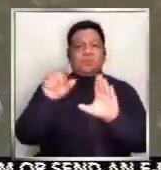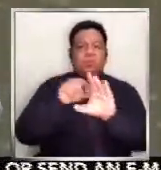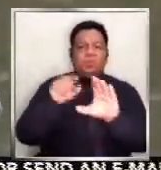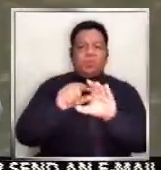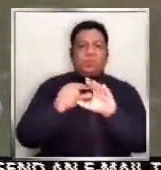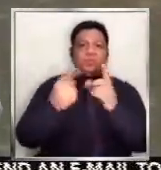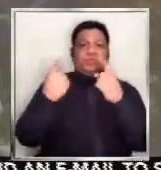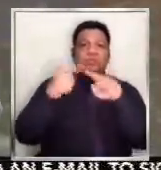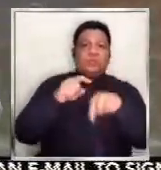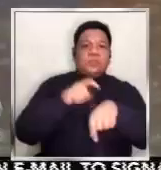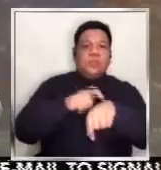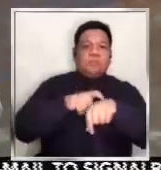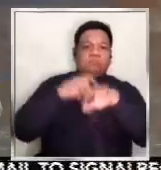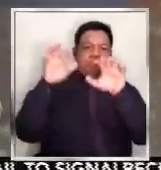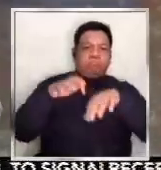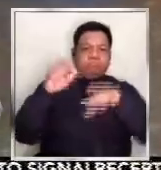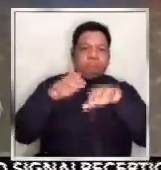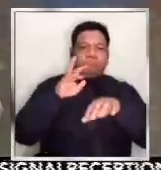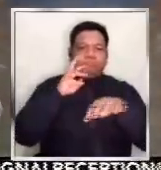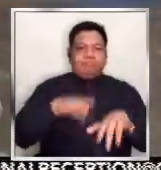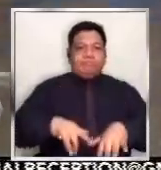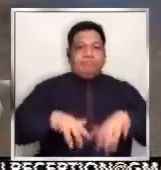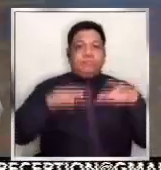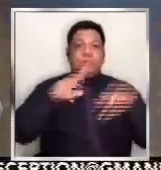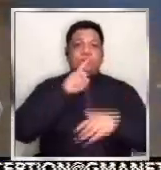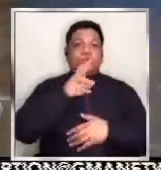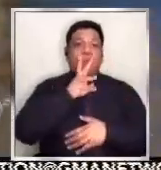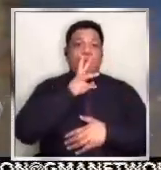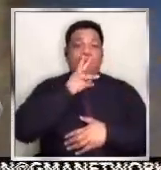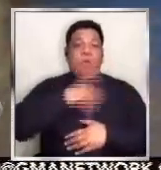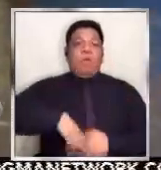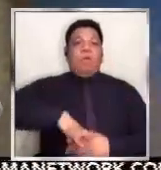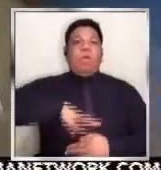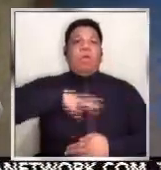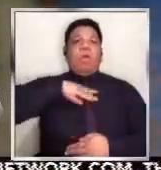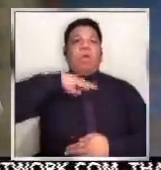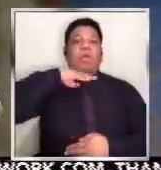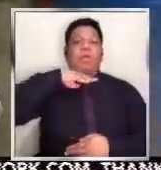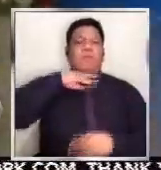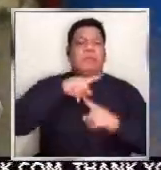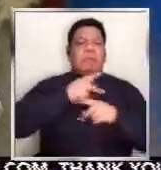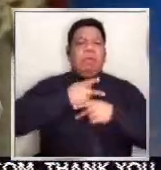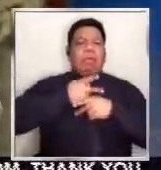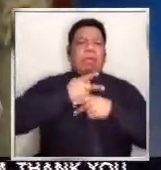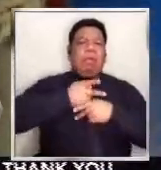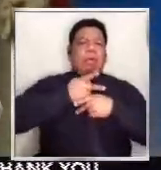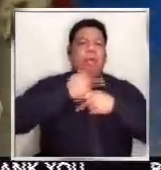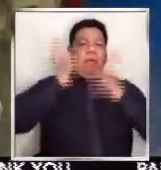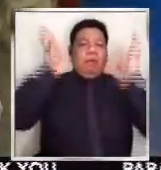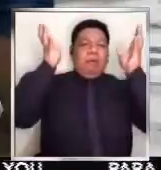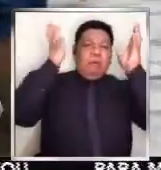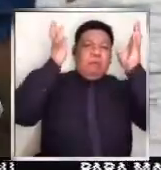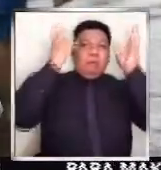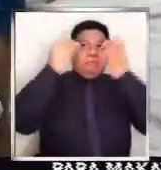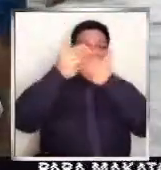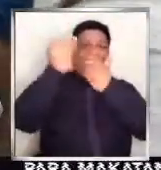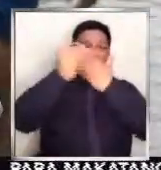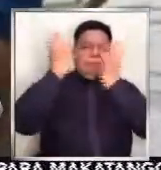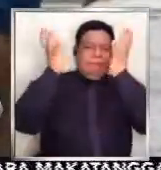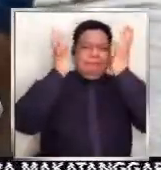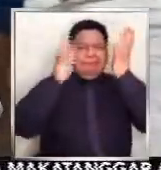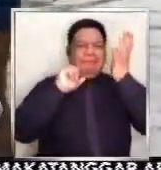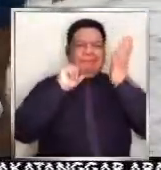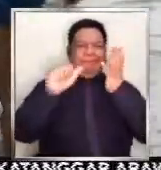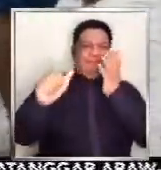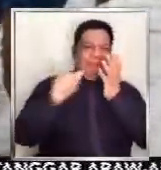ulan at baha. Abot leeg na ang tubig pero ingat na ingat siyang hindi malubog sa baha ang mga pinamili. Ang kapitbahay